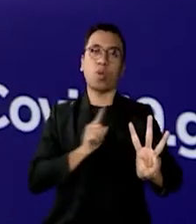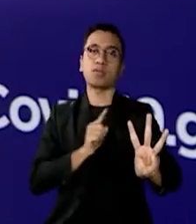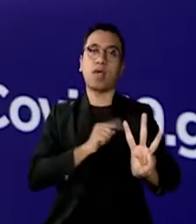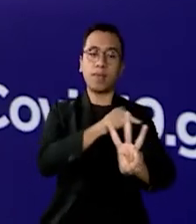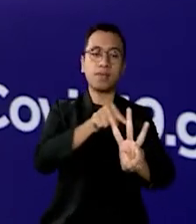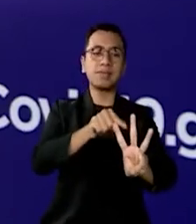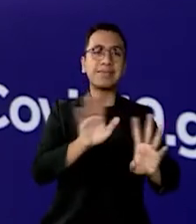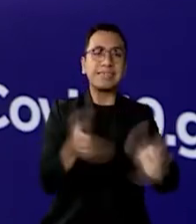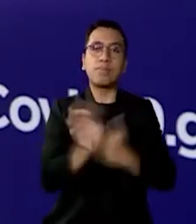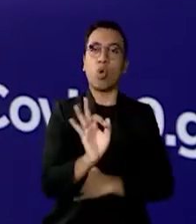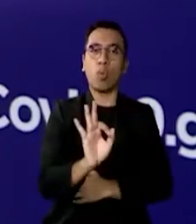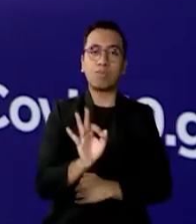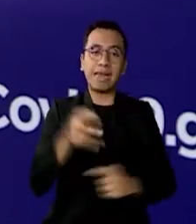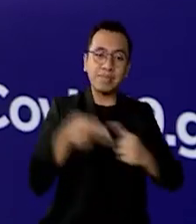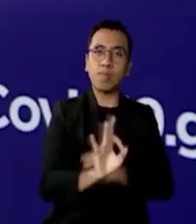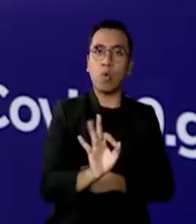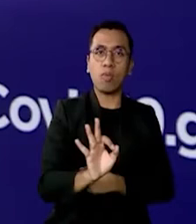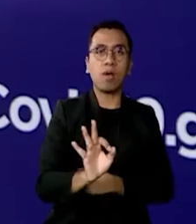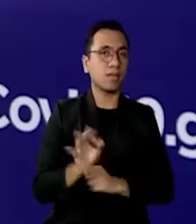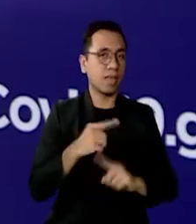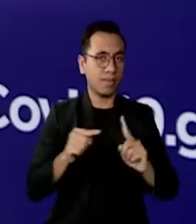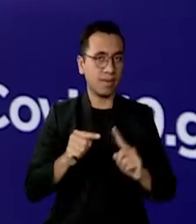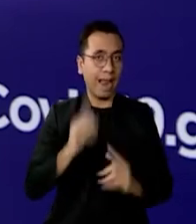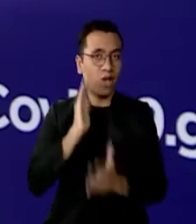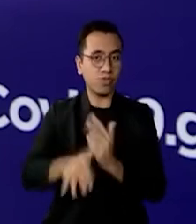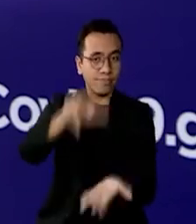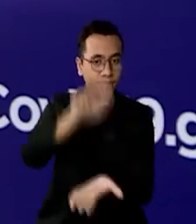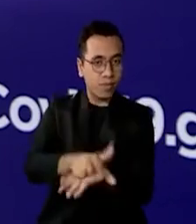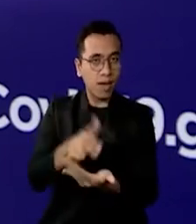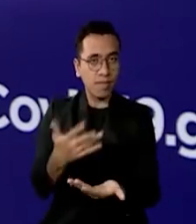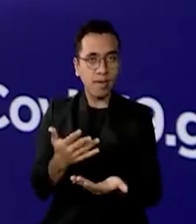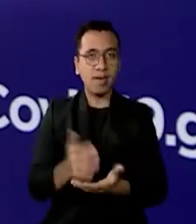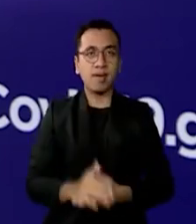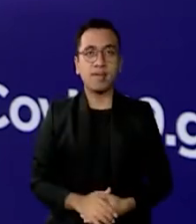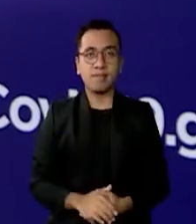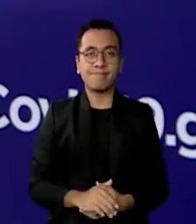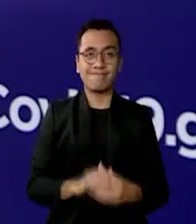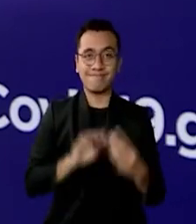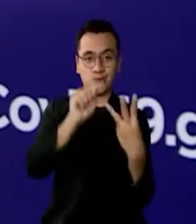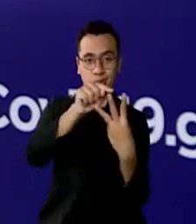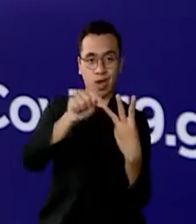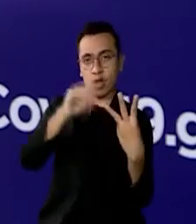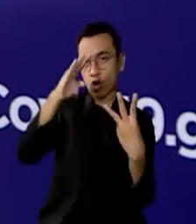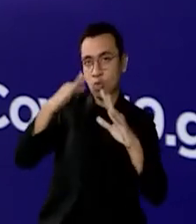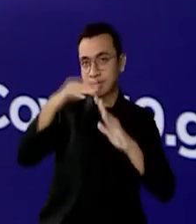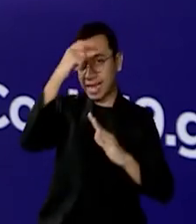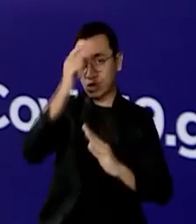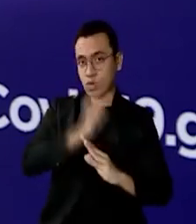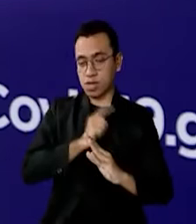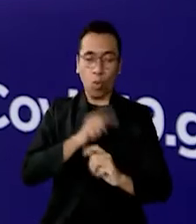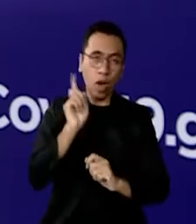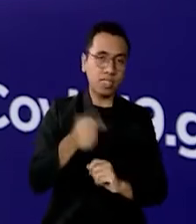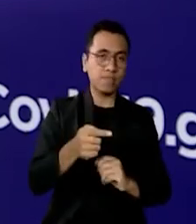kami langsung keluarkan kebijakan bahwa faskes itu kami gunakan untuk merawat pasien-pasien yang terkonfirmasi